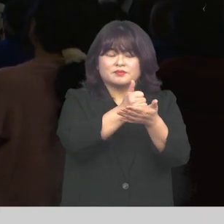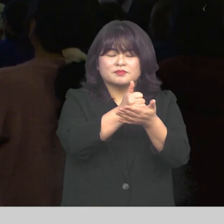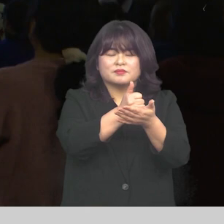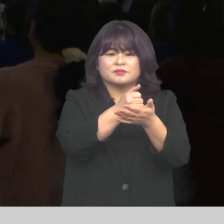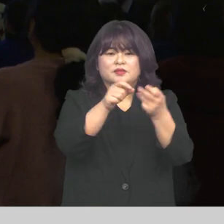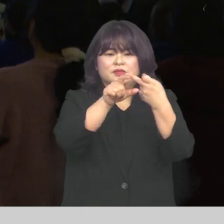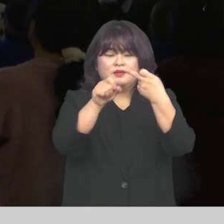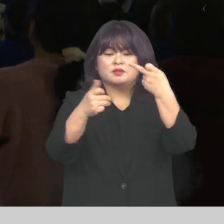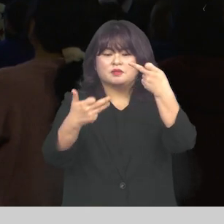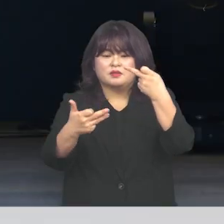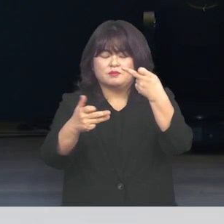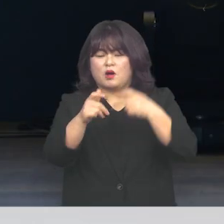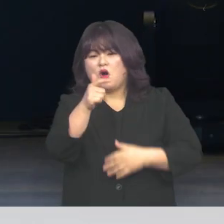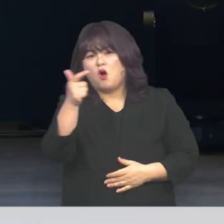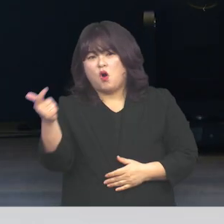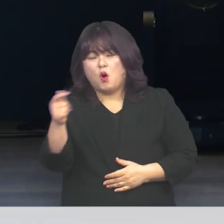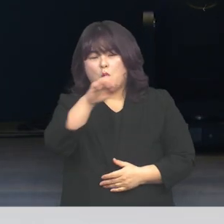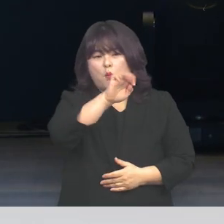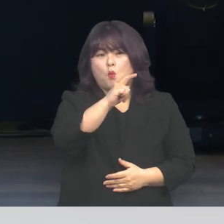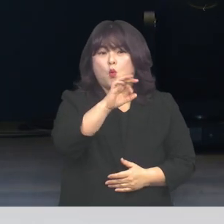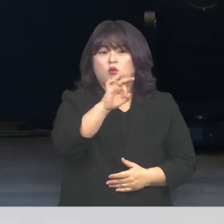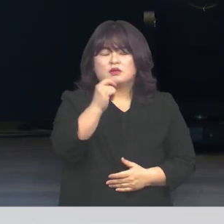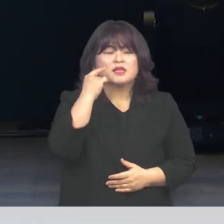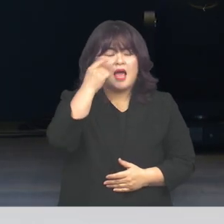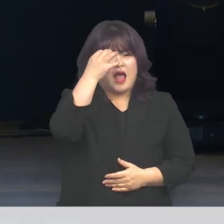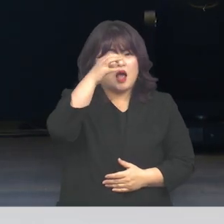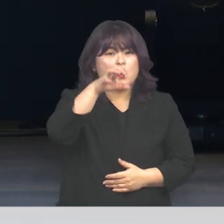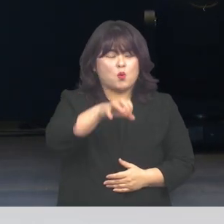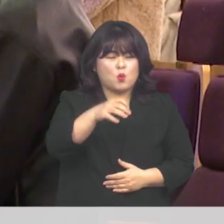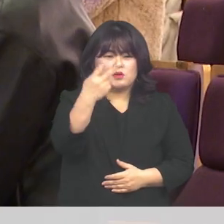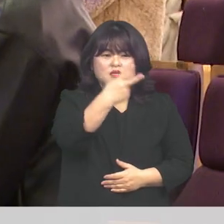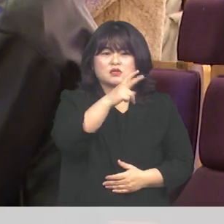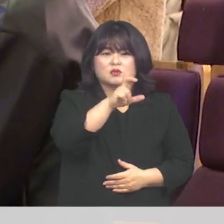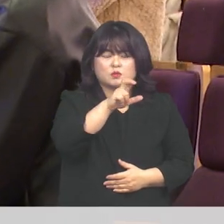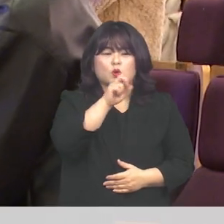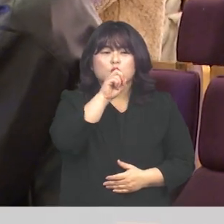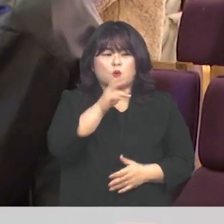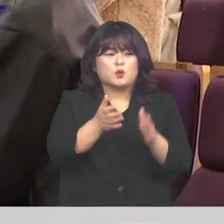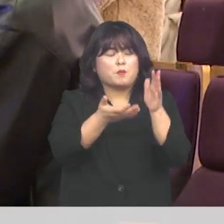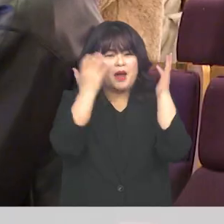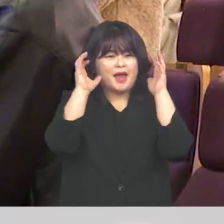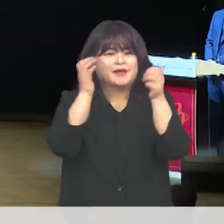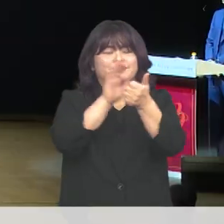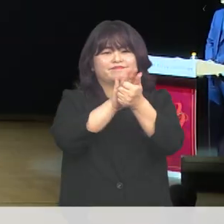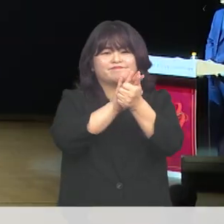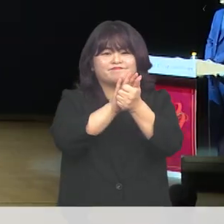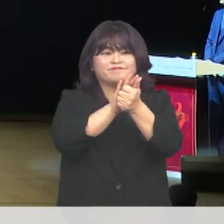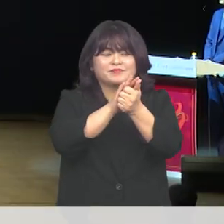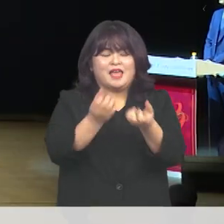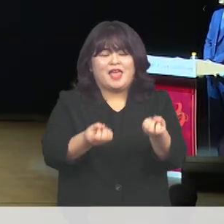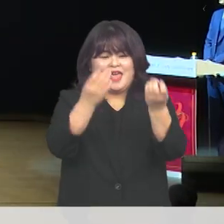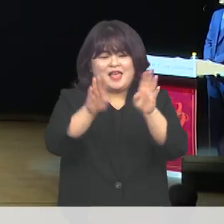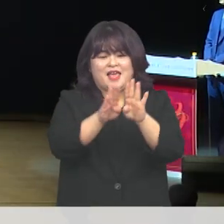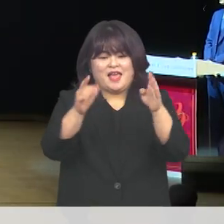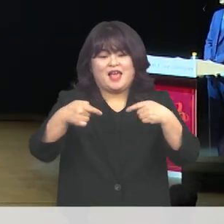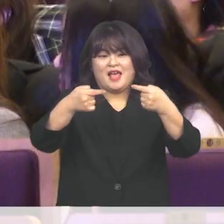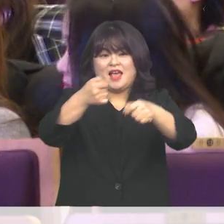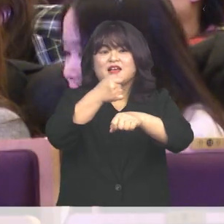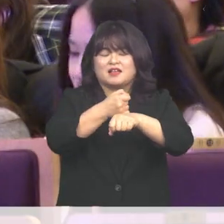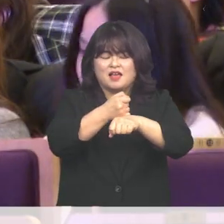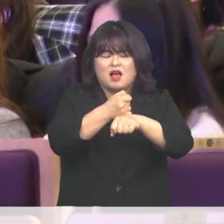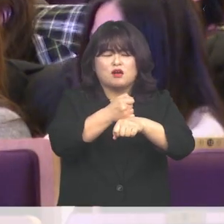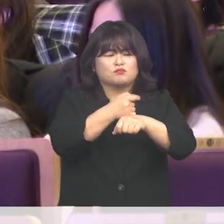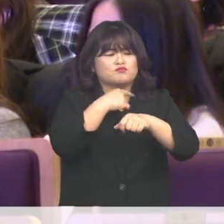이상일 용인특례시장이 18일 저녁 용인 포은아트홀에서 열린 2025년 용인시 보육인 대회에 참석해 영유아